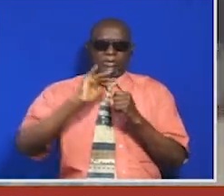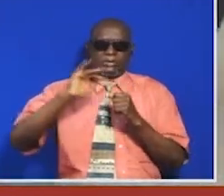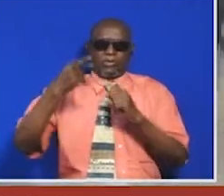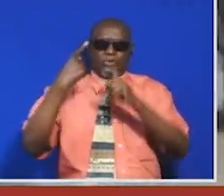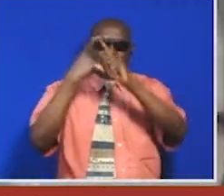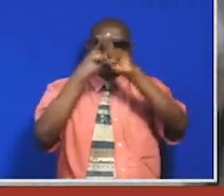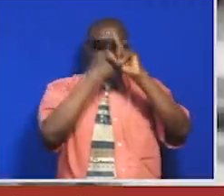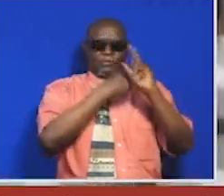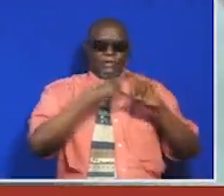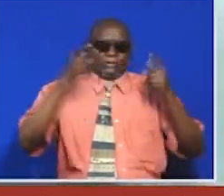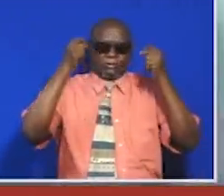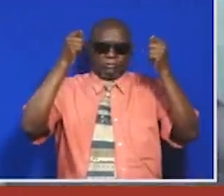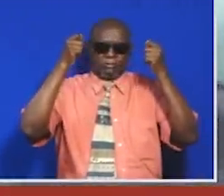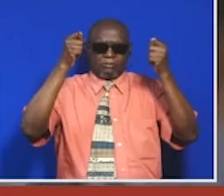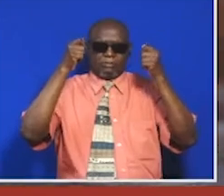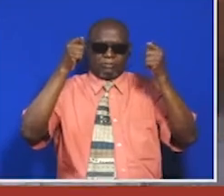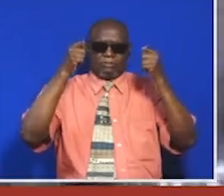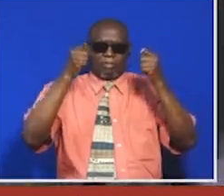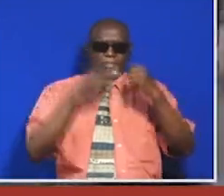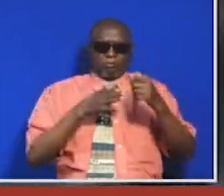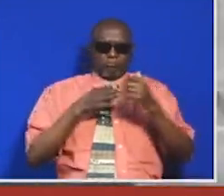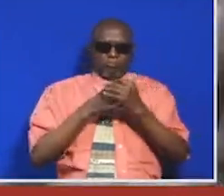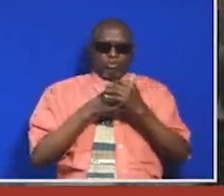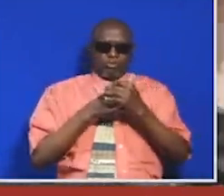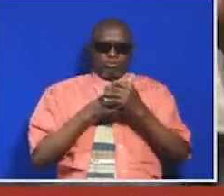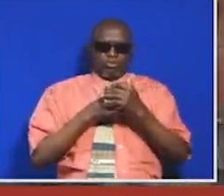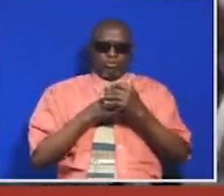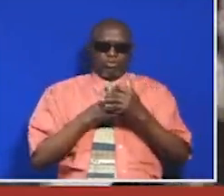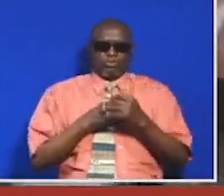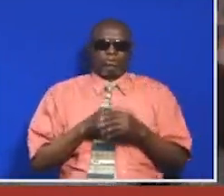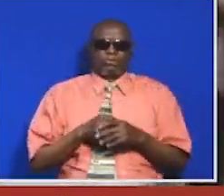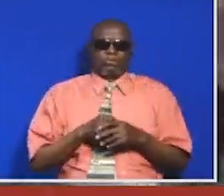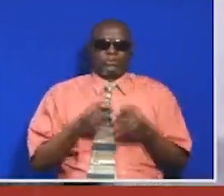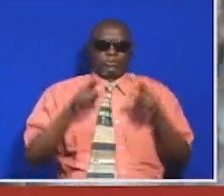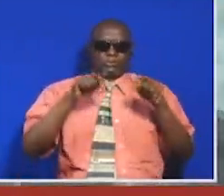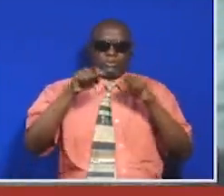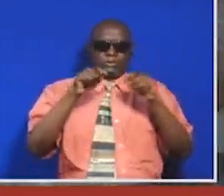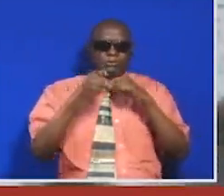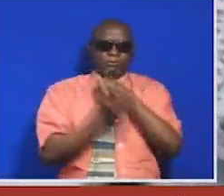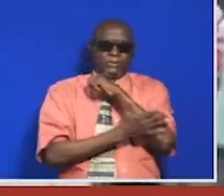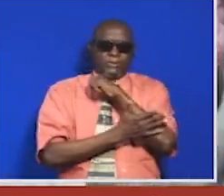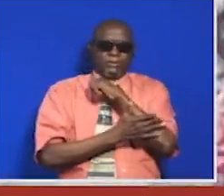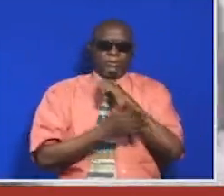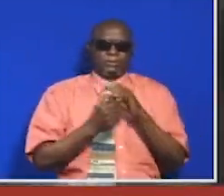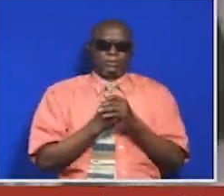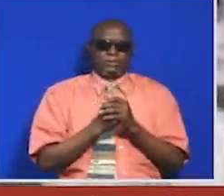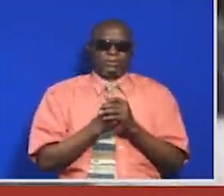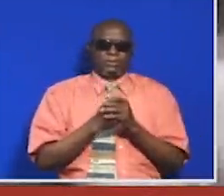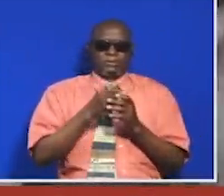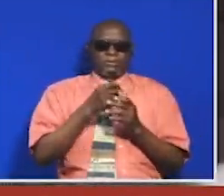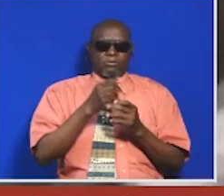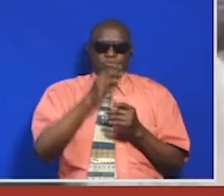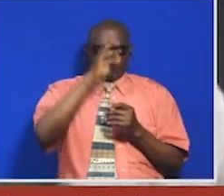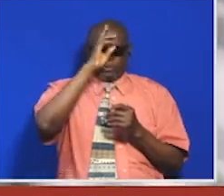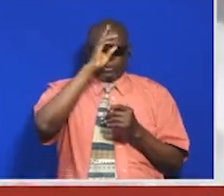humo kuandamana ili kupinga utawala mbaya wa Rais Bola Tinubu, huku polisi wakiwarushia vitoa machozi ili kuwatawanya katika